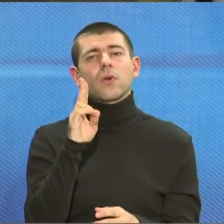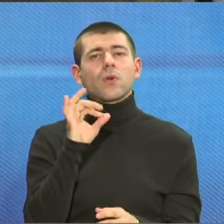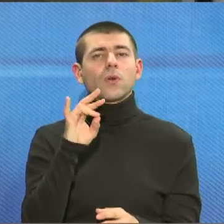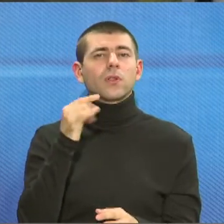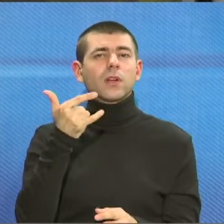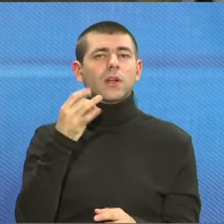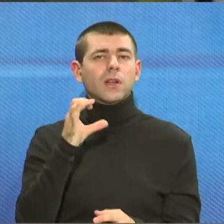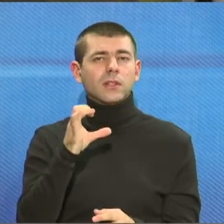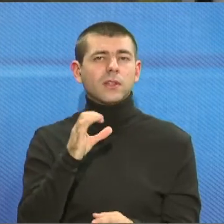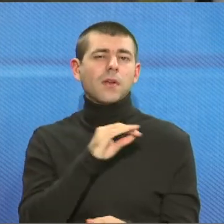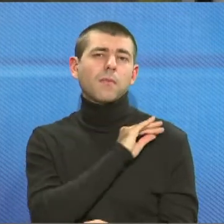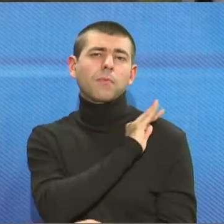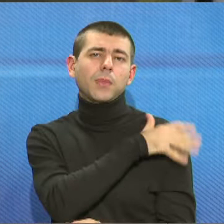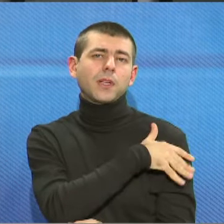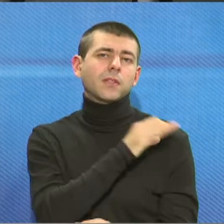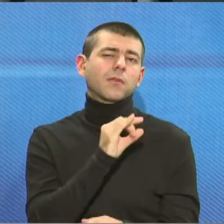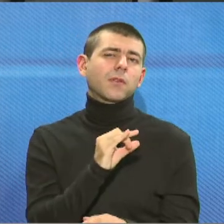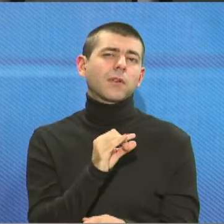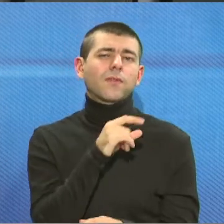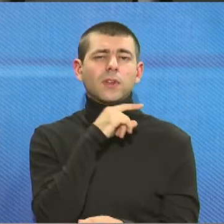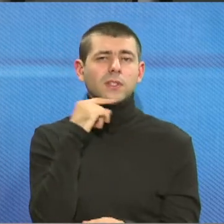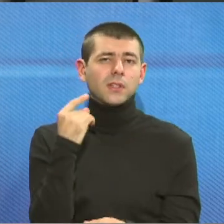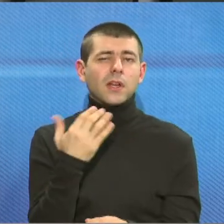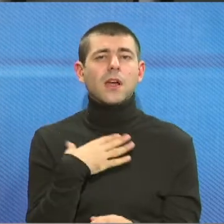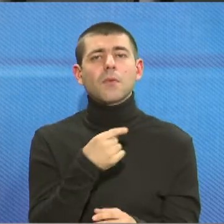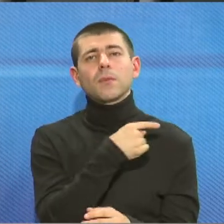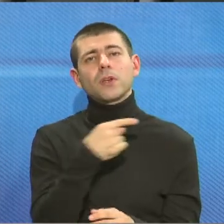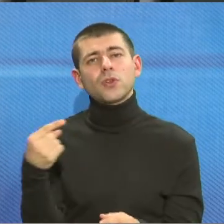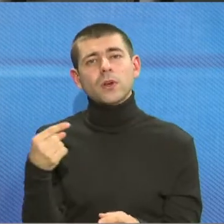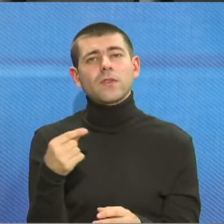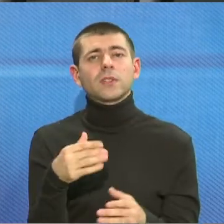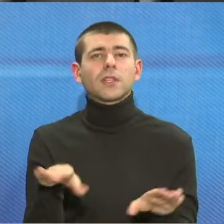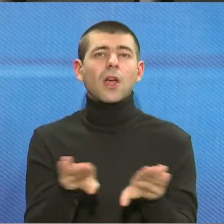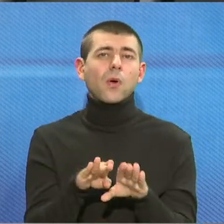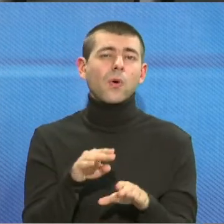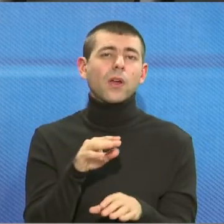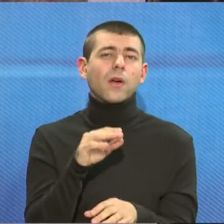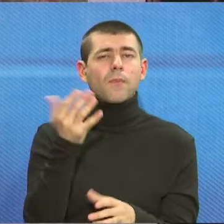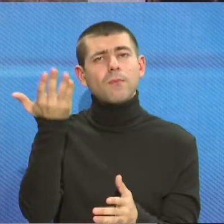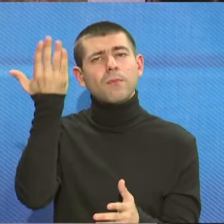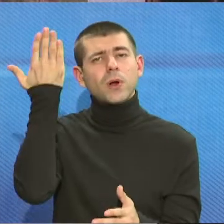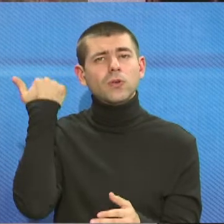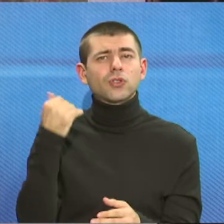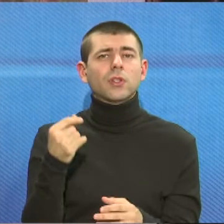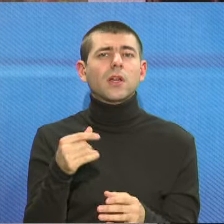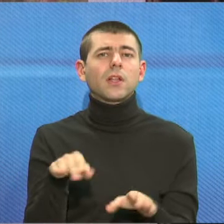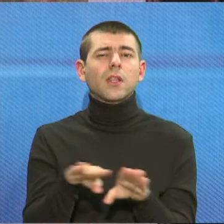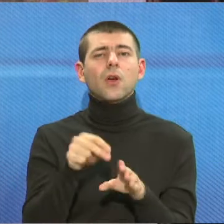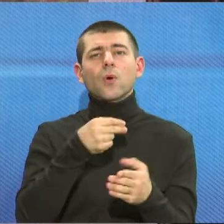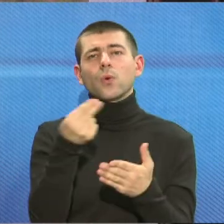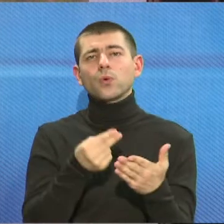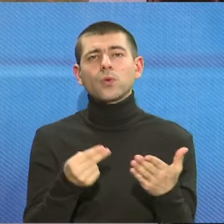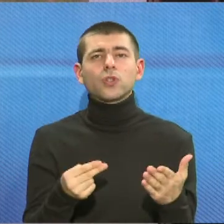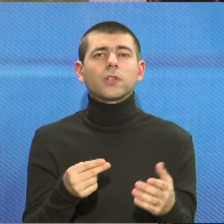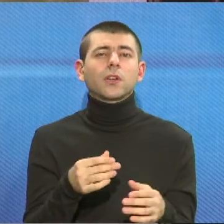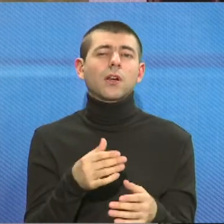в Питере и Кронштадте. Как подкресливается, миновито такое минулое фотомастака позволяет так отметно,